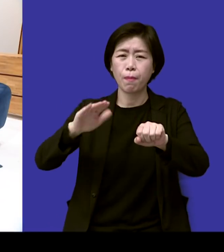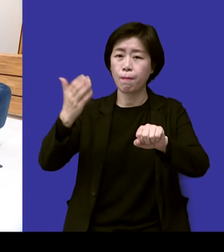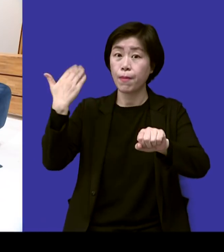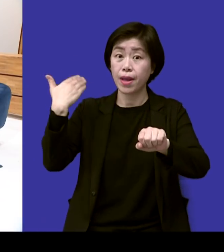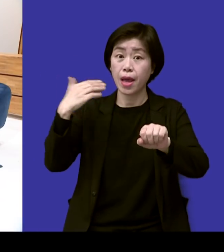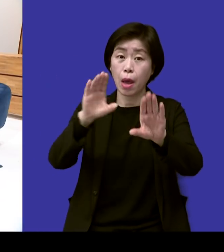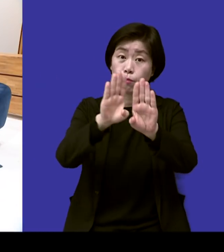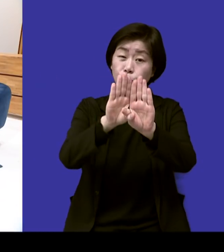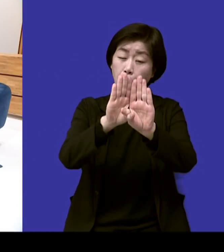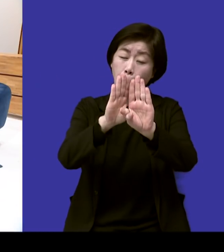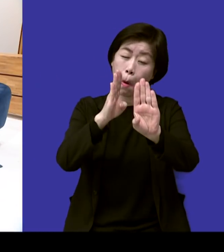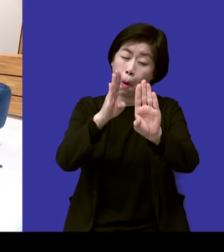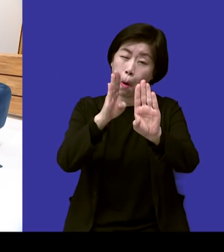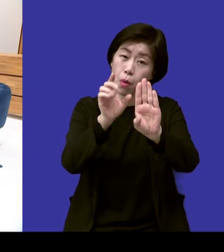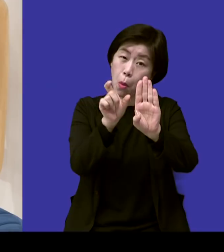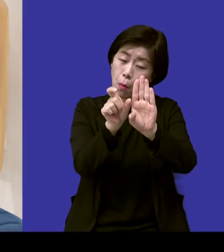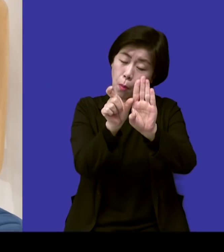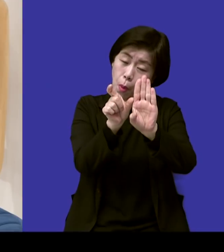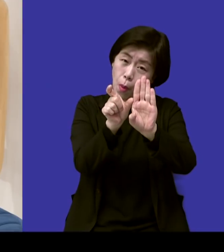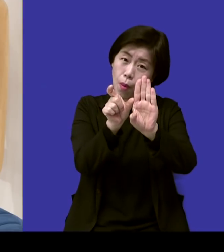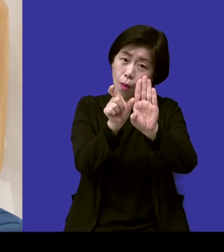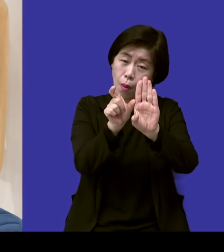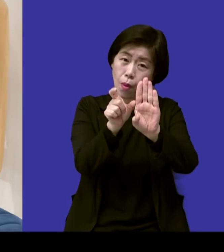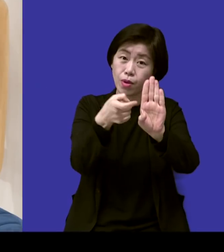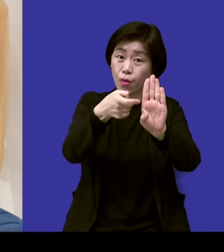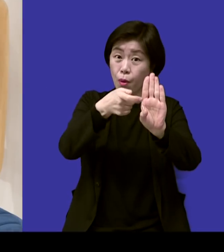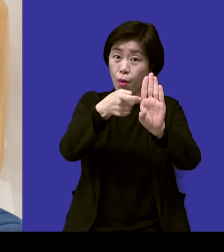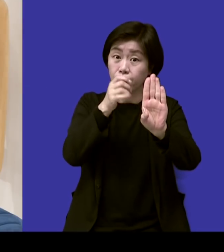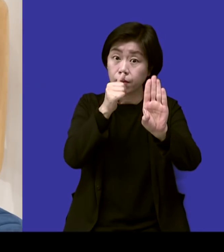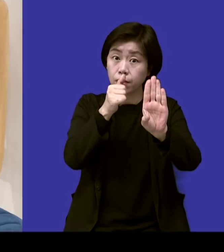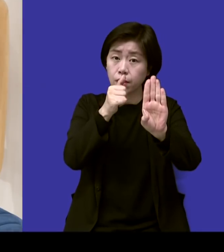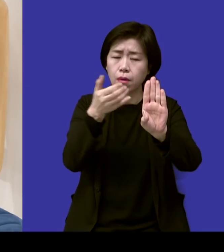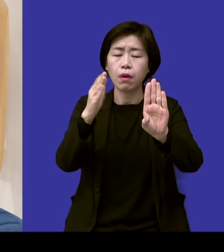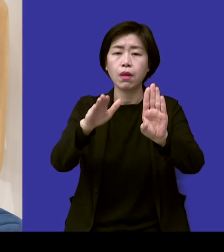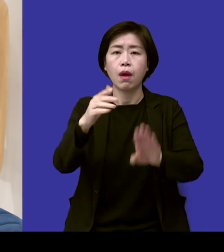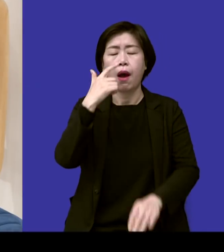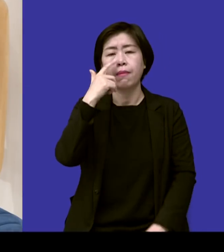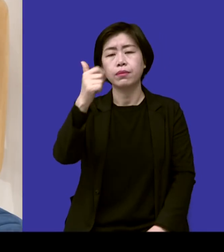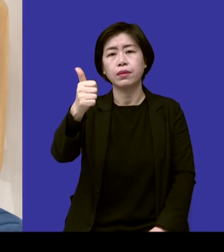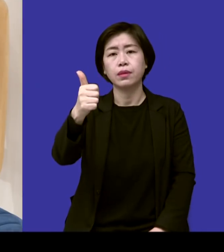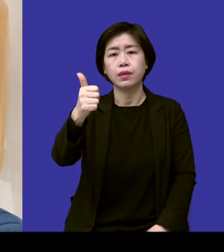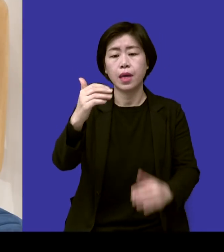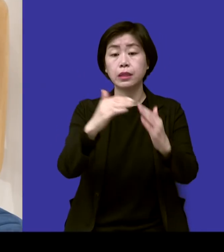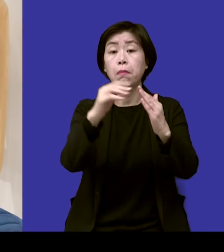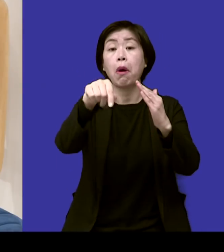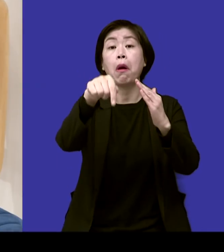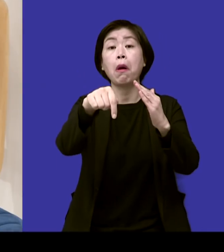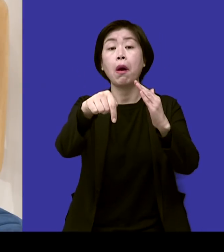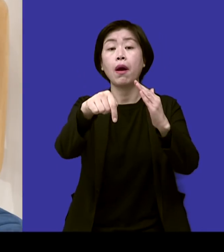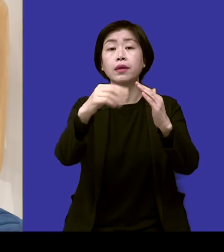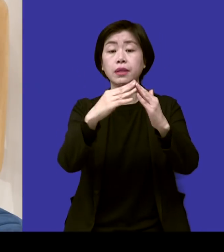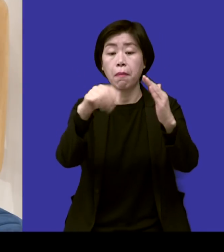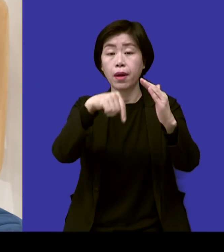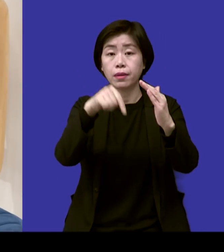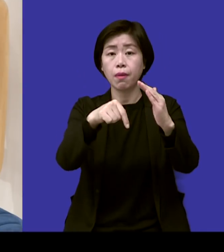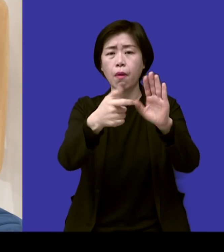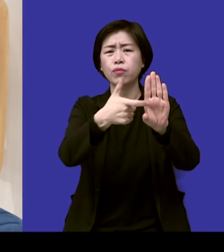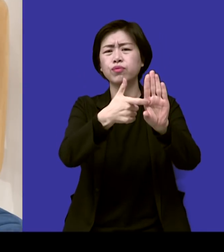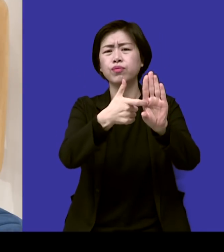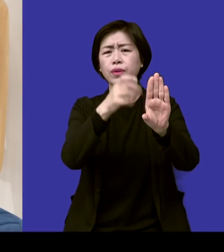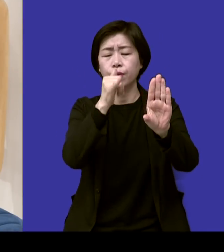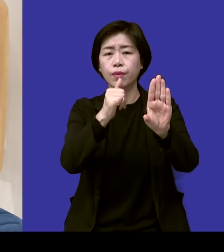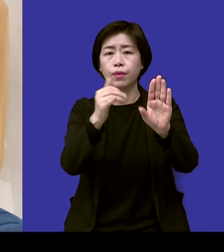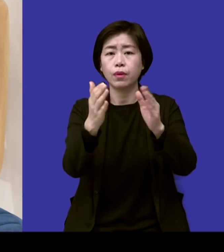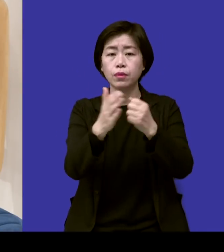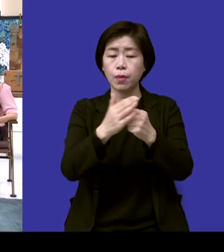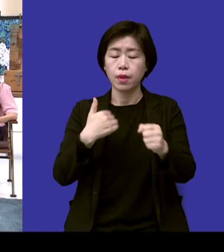살짝만 열리는 네네네. 그런 고리가 있잖아요. 네네. 그걸 왜 닫았는지 모르겠는데 제가 학교 끝나고 왔는데 문을 띠디딕 딱